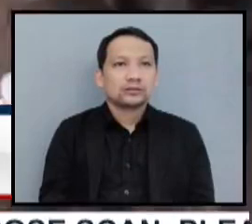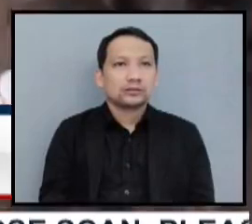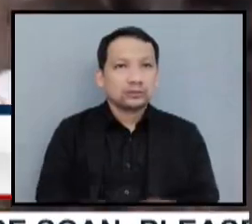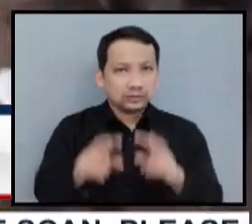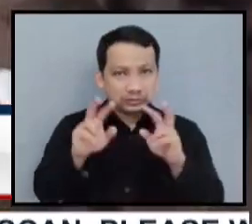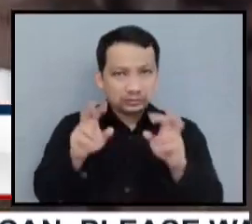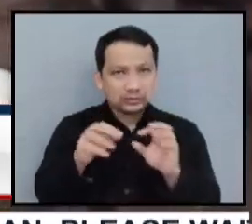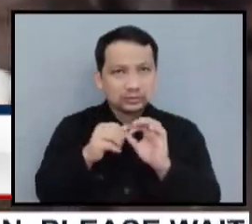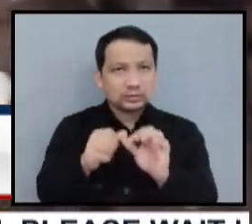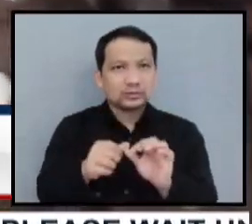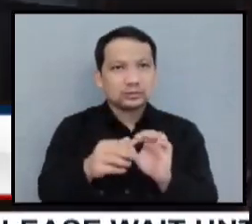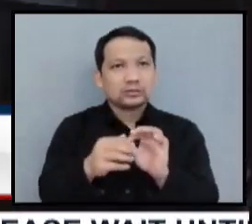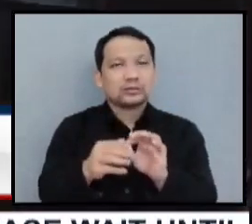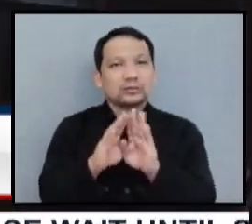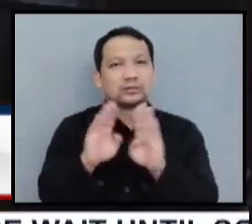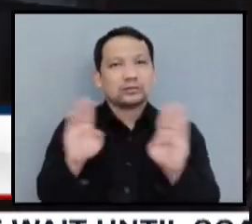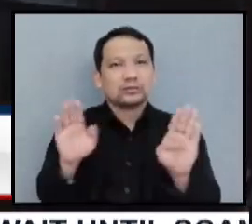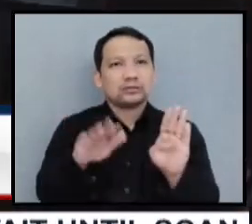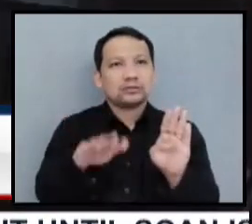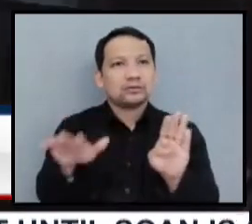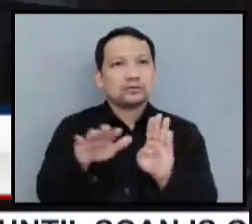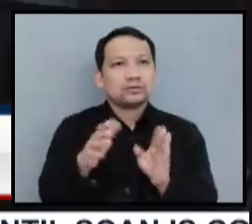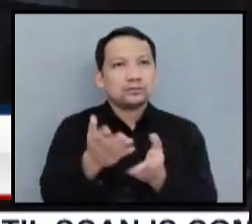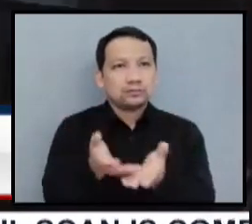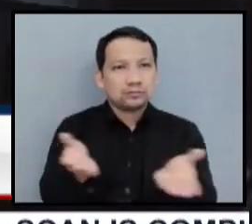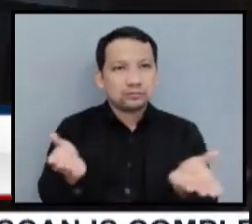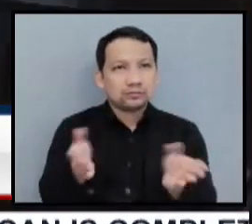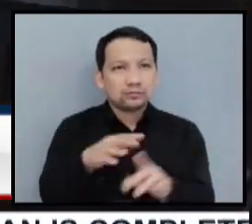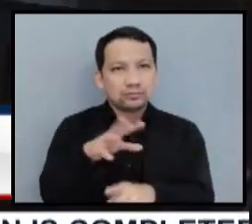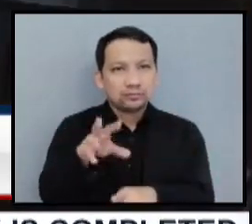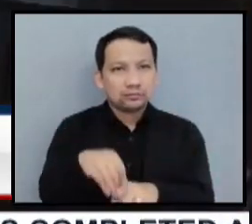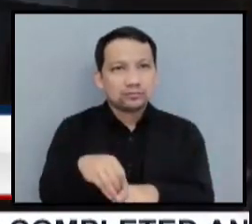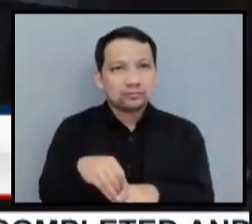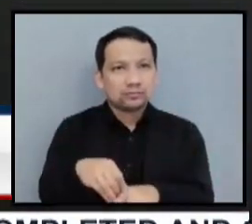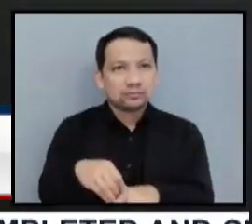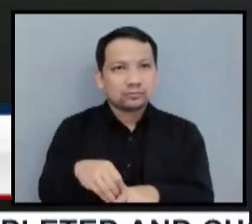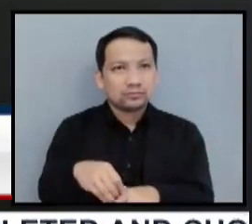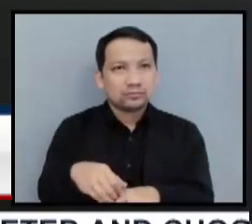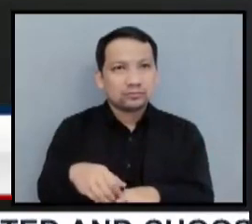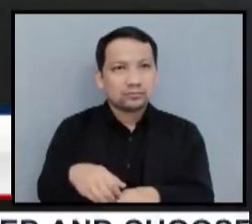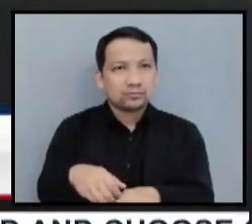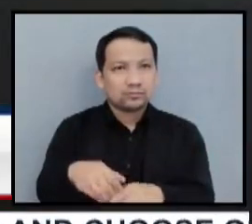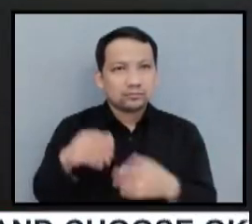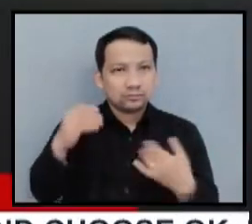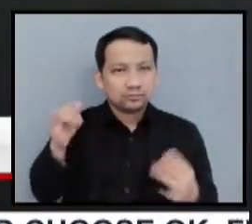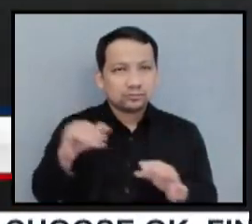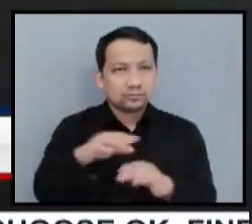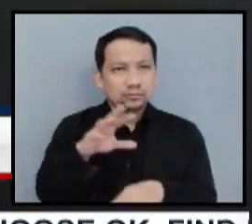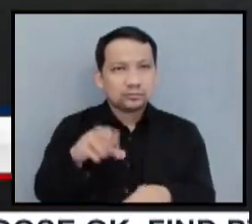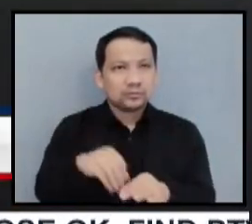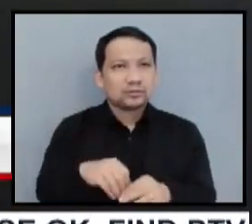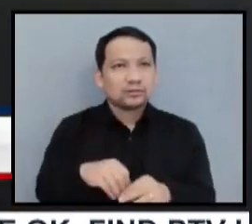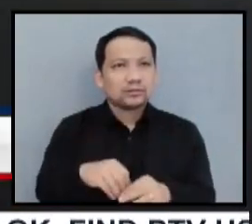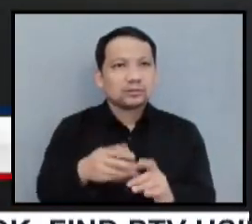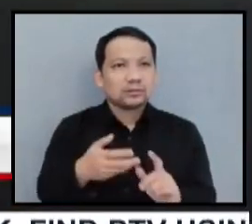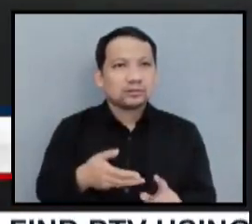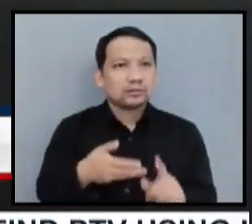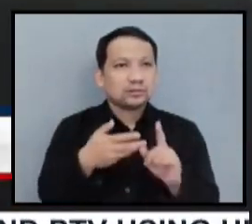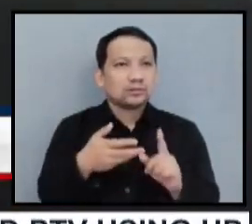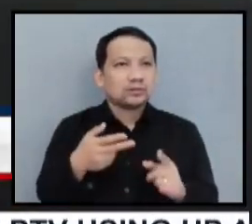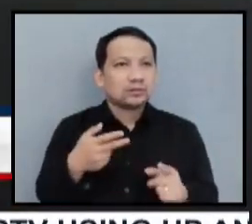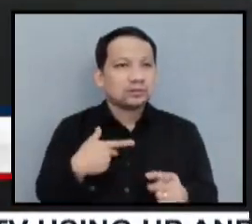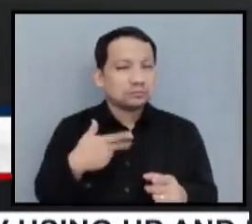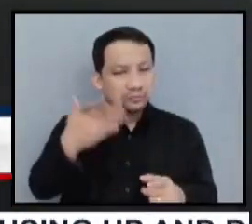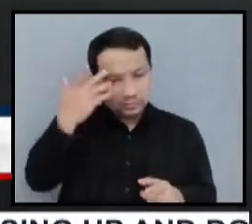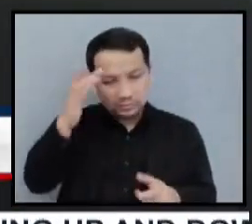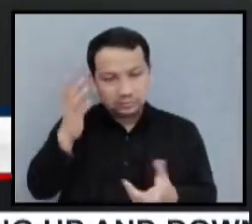isang pagkakataon upang maibida ang kultura at husay ng mga Igorots. Maraming karunungan din ang Igorot. Kaya gusto